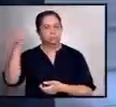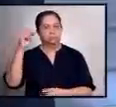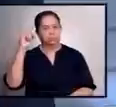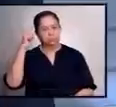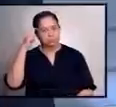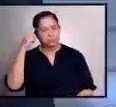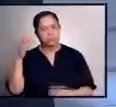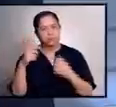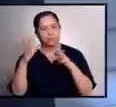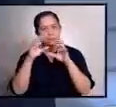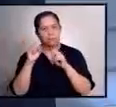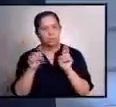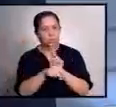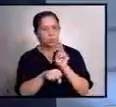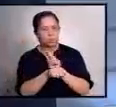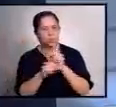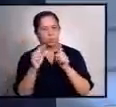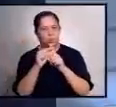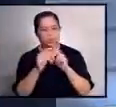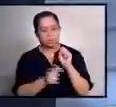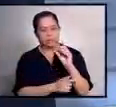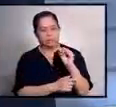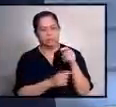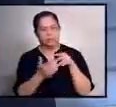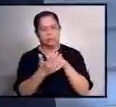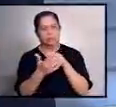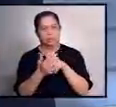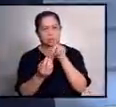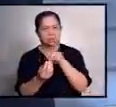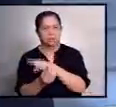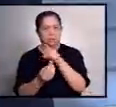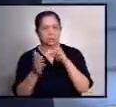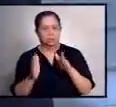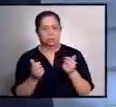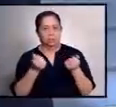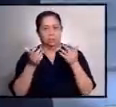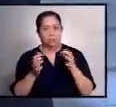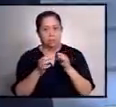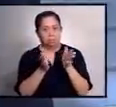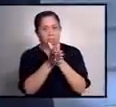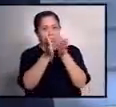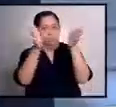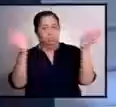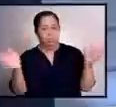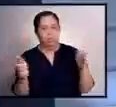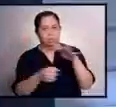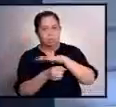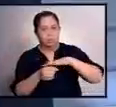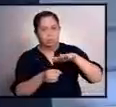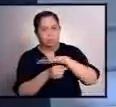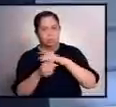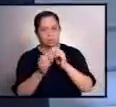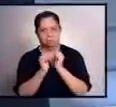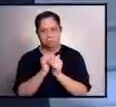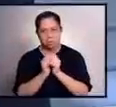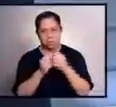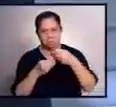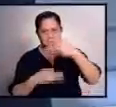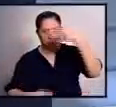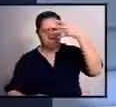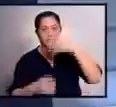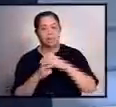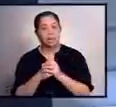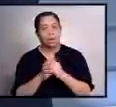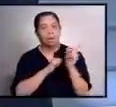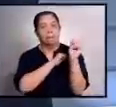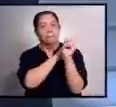Noong panahon ni Pangulong Marcos, gamit na gamit ang batas na ito laban sa mga kritiko ng administrasyon, lalo't malawak nga ang sakop ng mga definisyon na ito.